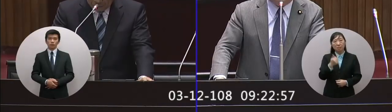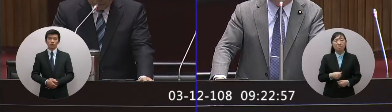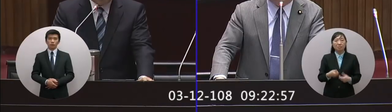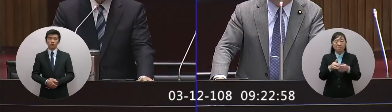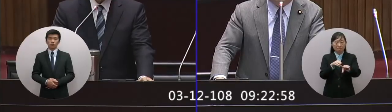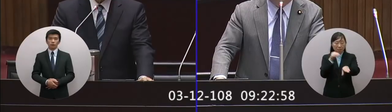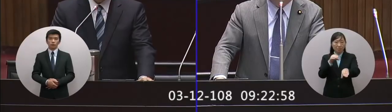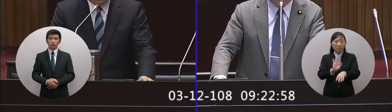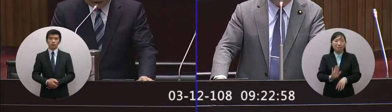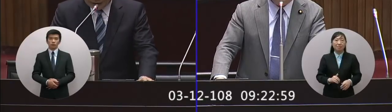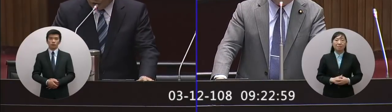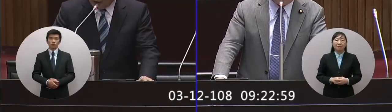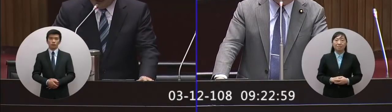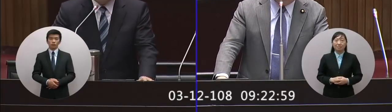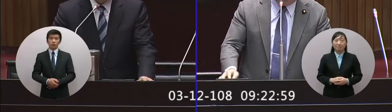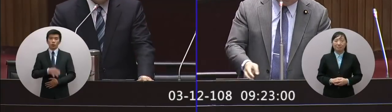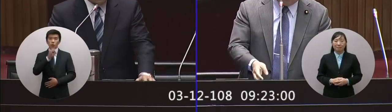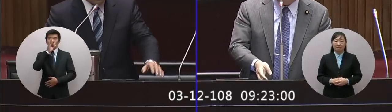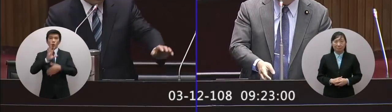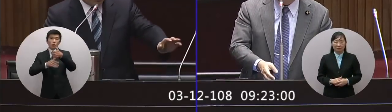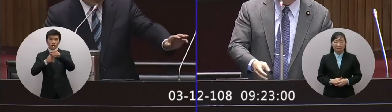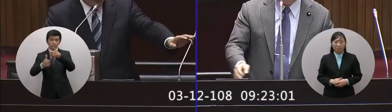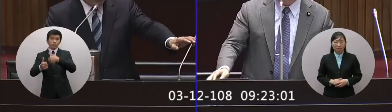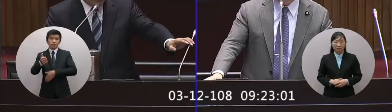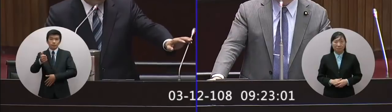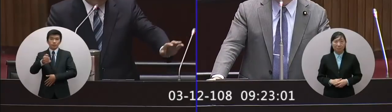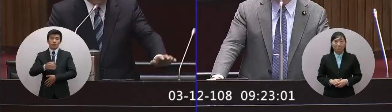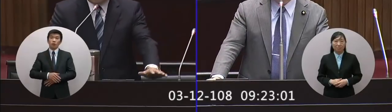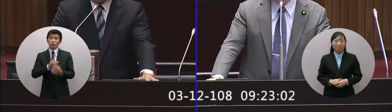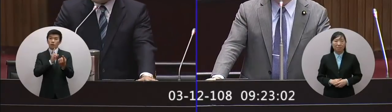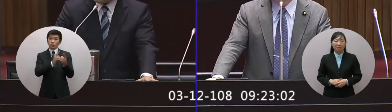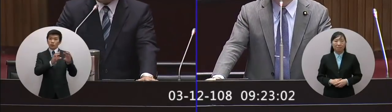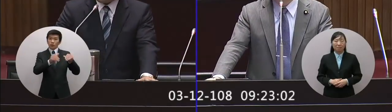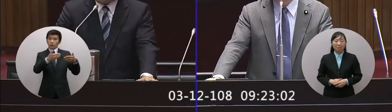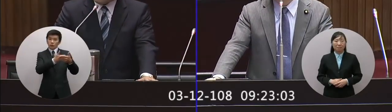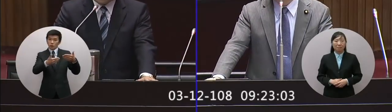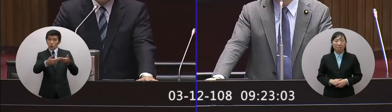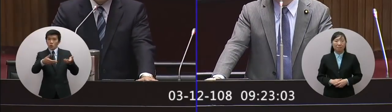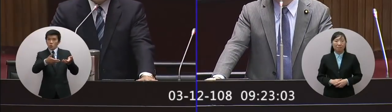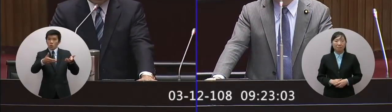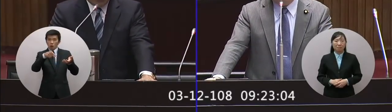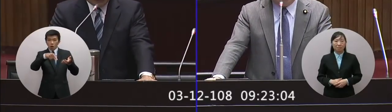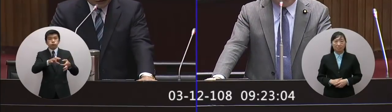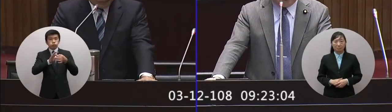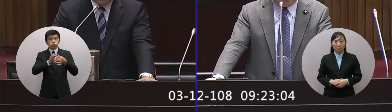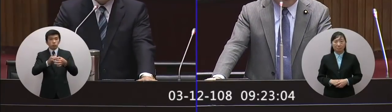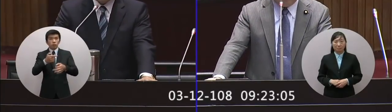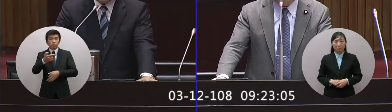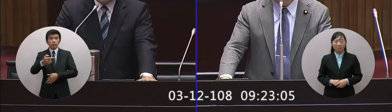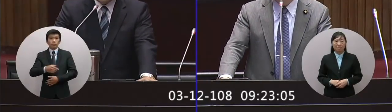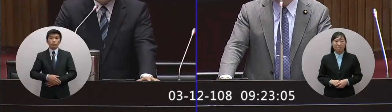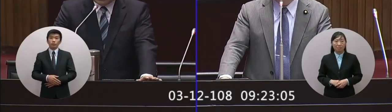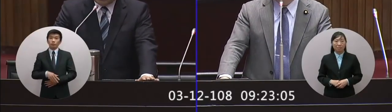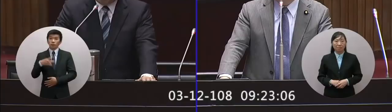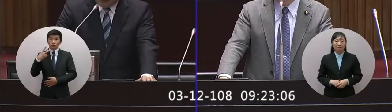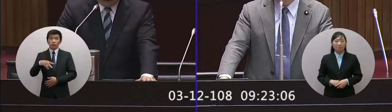免于塞车之苦啊。 谢谢吴委员一直对于地方的交通建设非常关心，而且吴委员特别熟